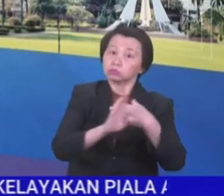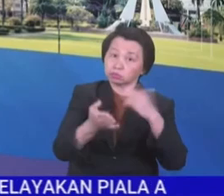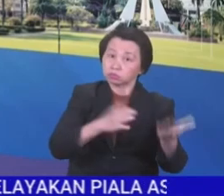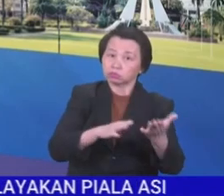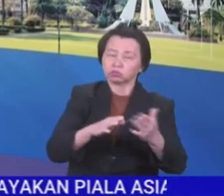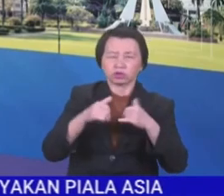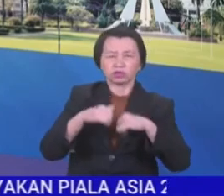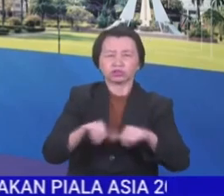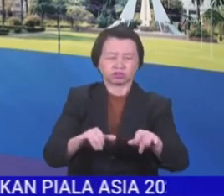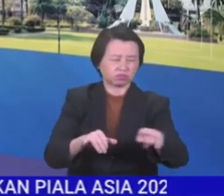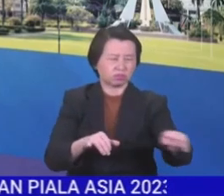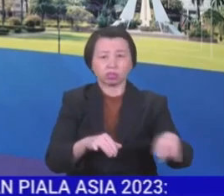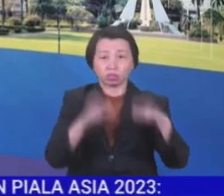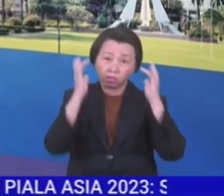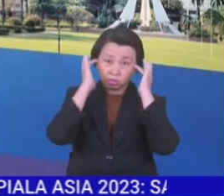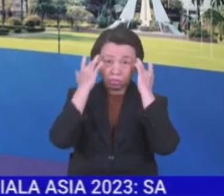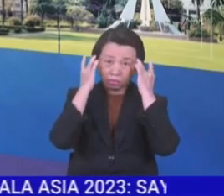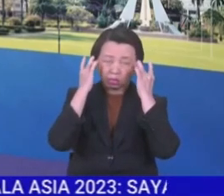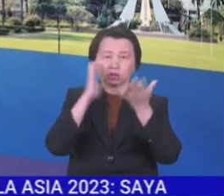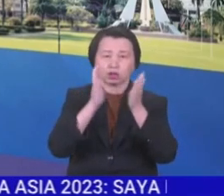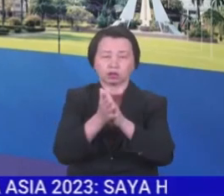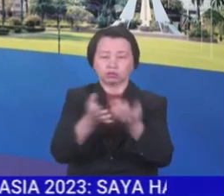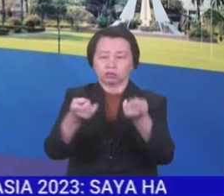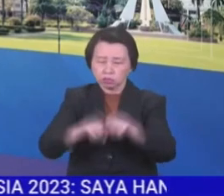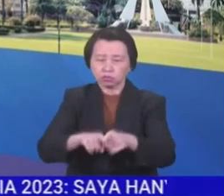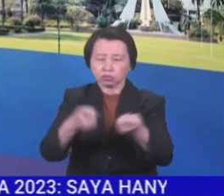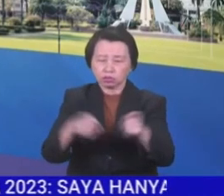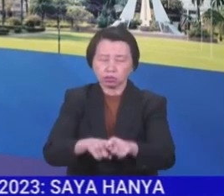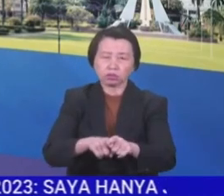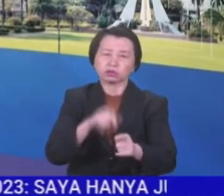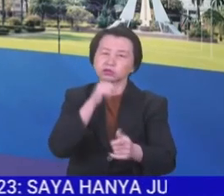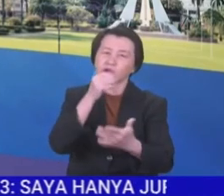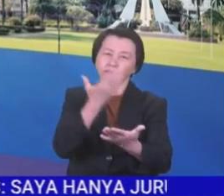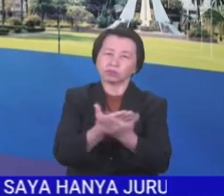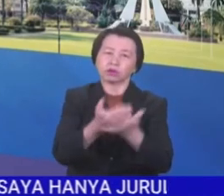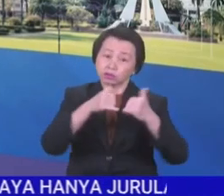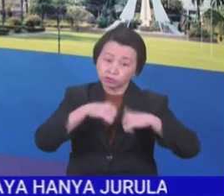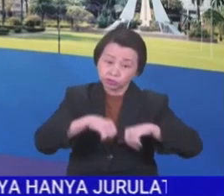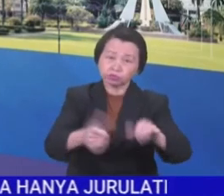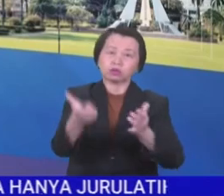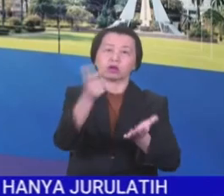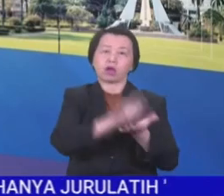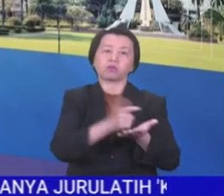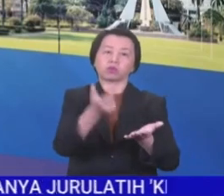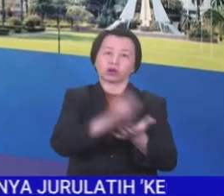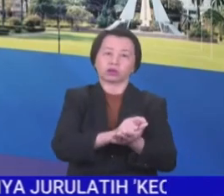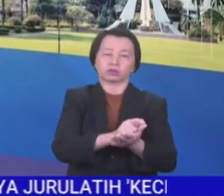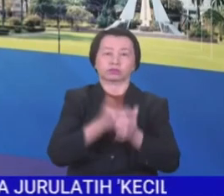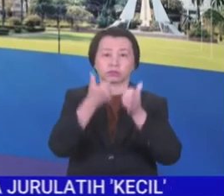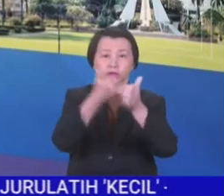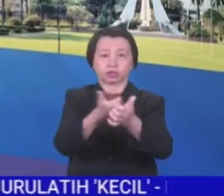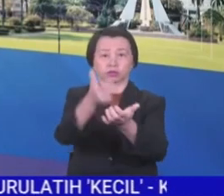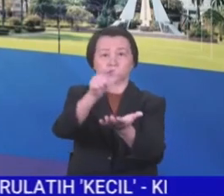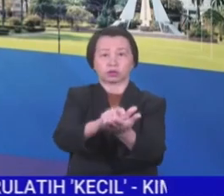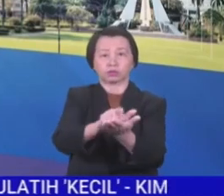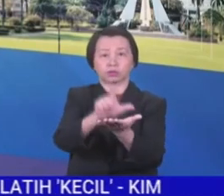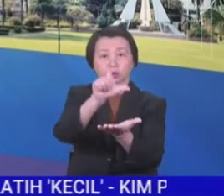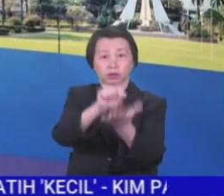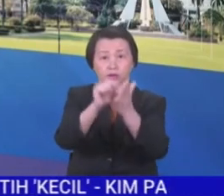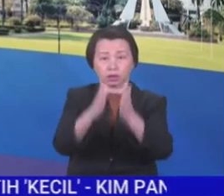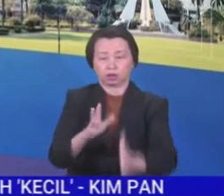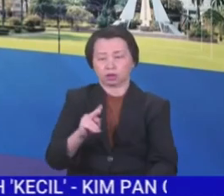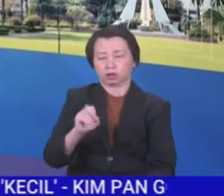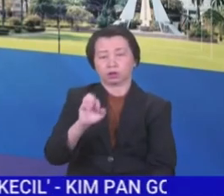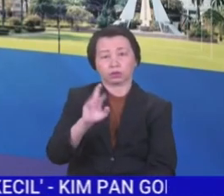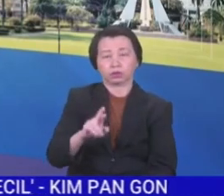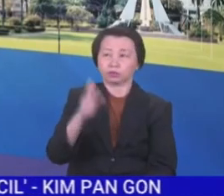dianggap masih kurang. Susulan kejadian-kejadian tidak diingini masih dilaporkan. Ikuti laporan wartawan Nur